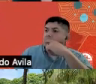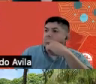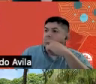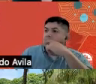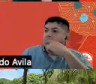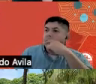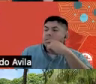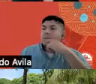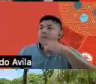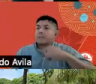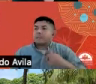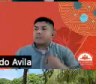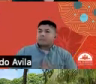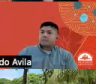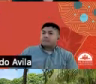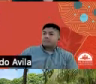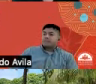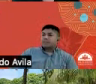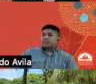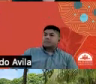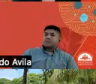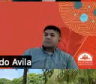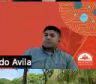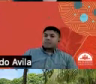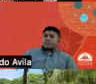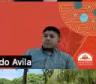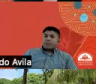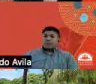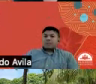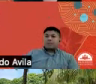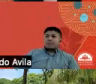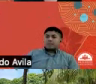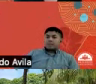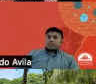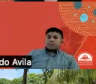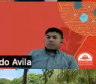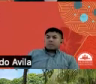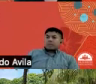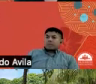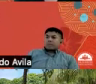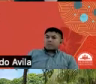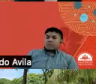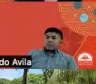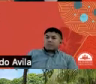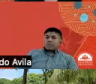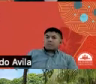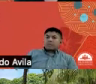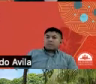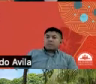اللغة والثقافة والممارسات والتقاليد والعادات مختلفة في هذه الجزر